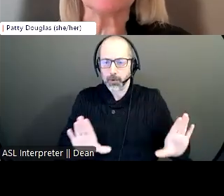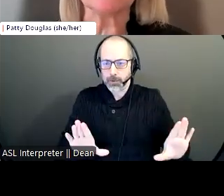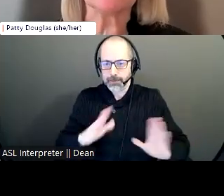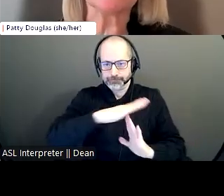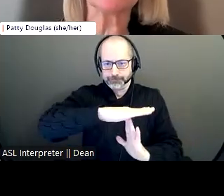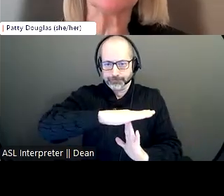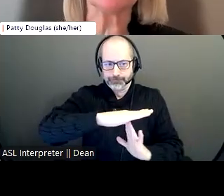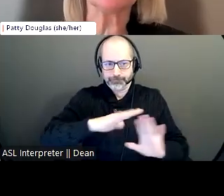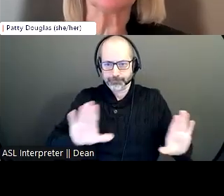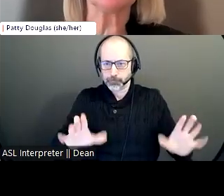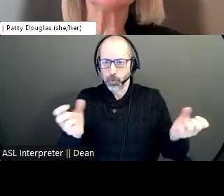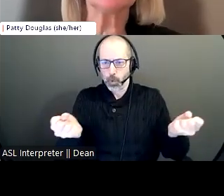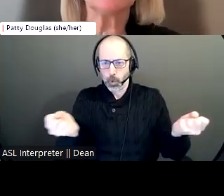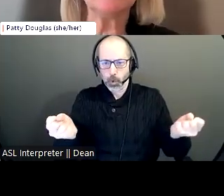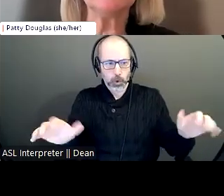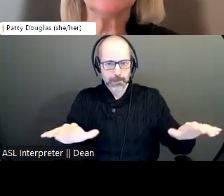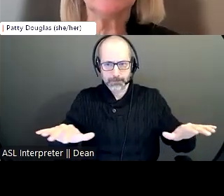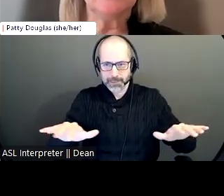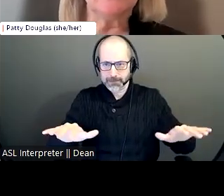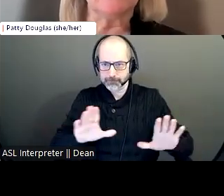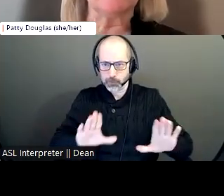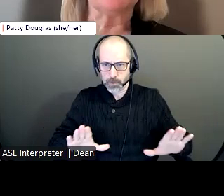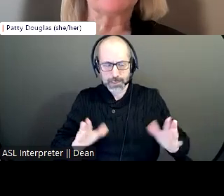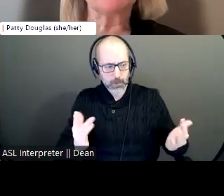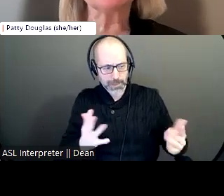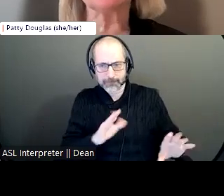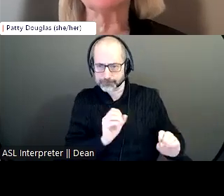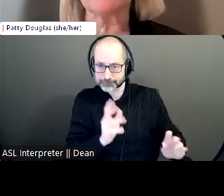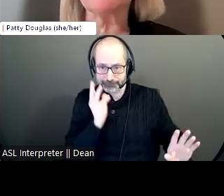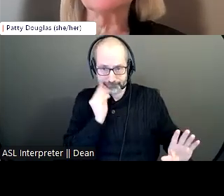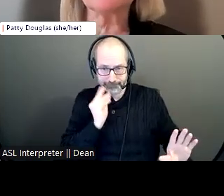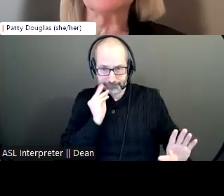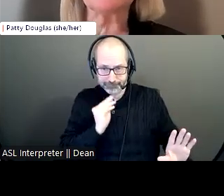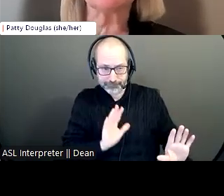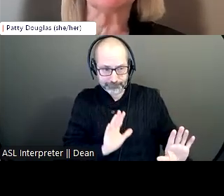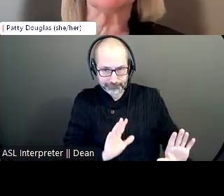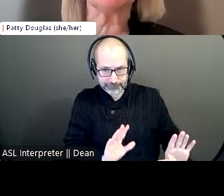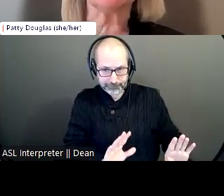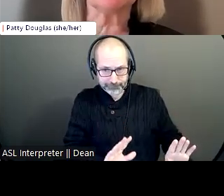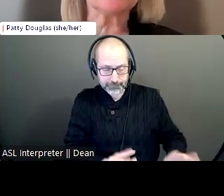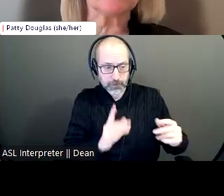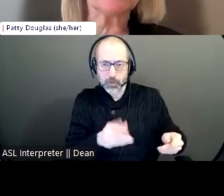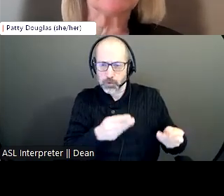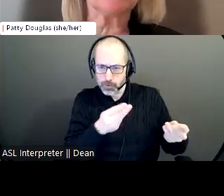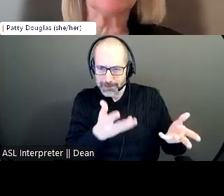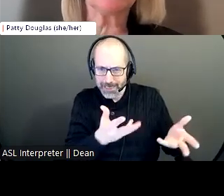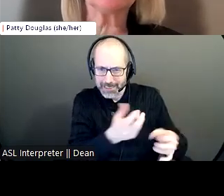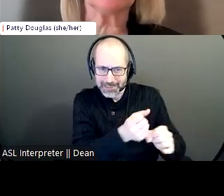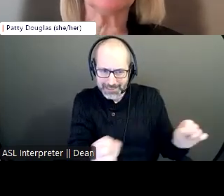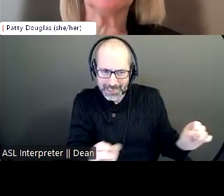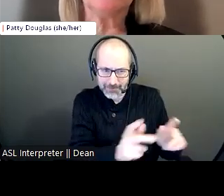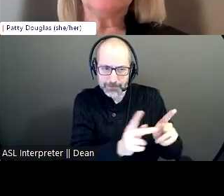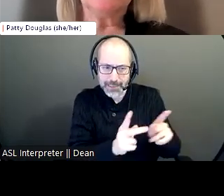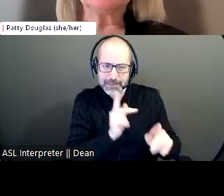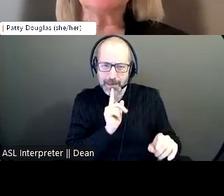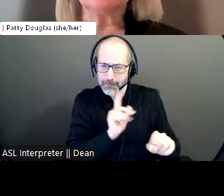c'est là où j'ai besoin donc d'avoir un espace sécuritaire. Donc, et donc, mettre de